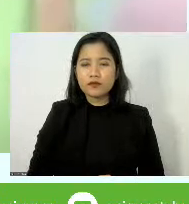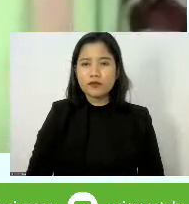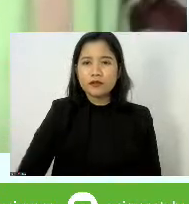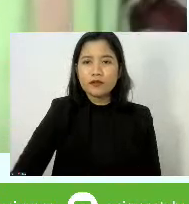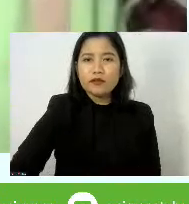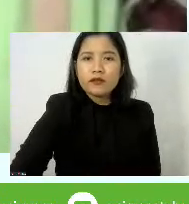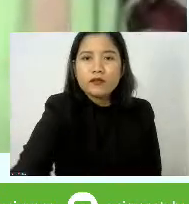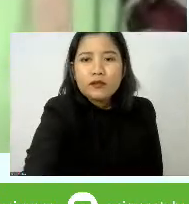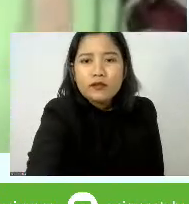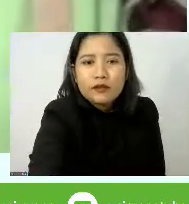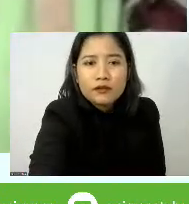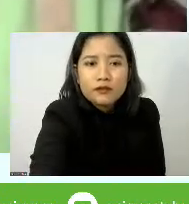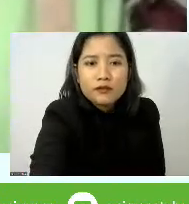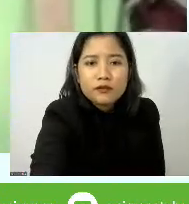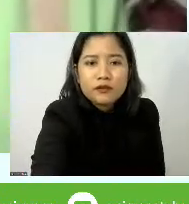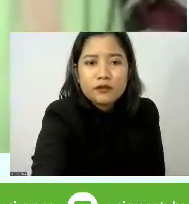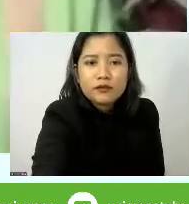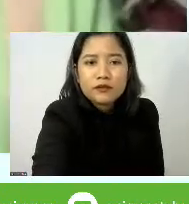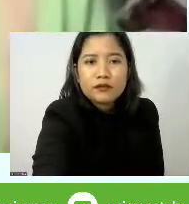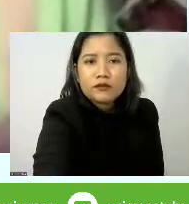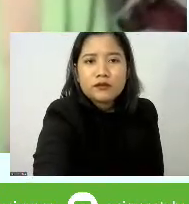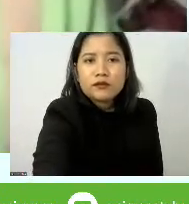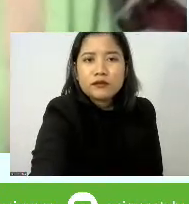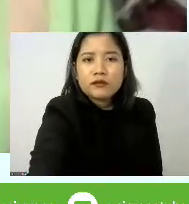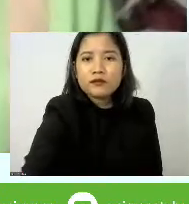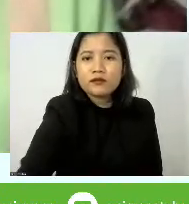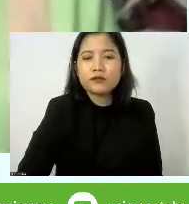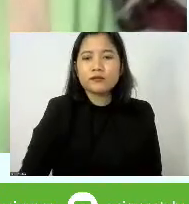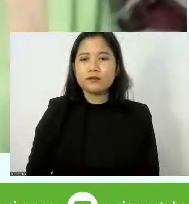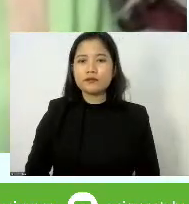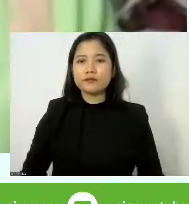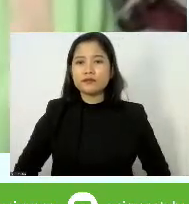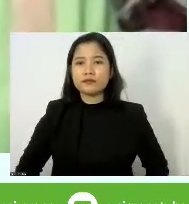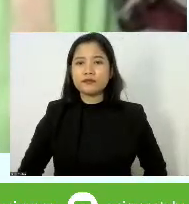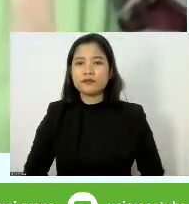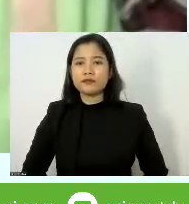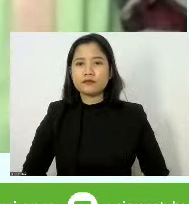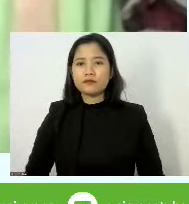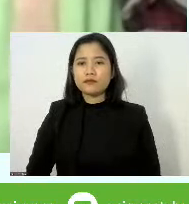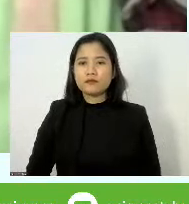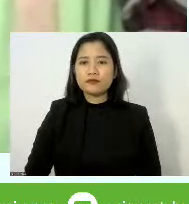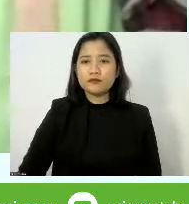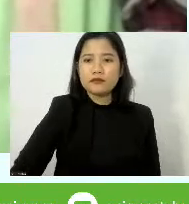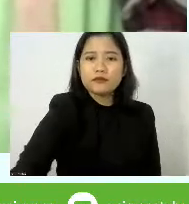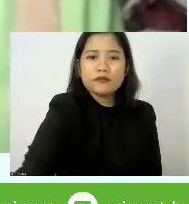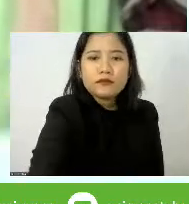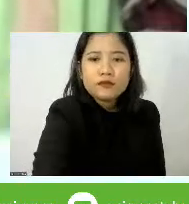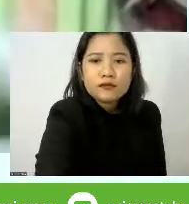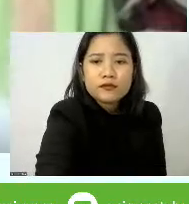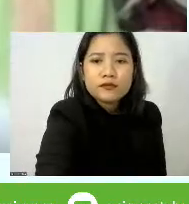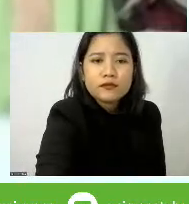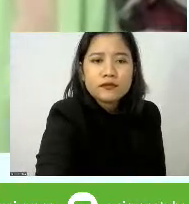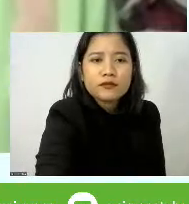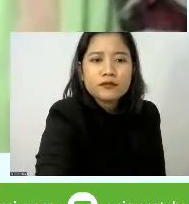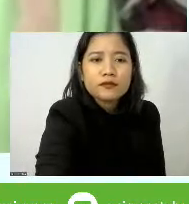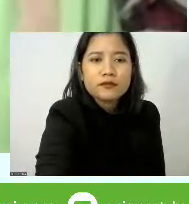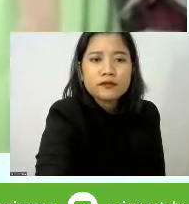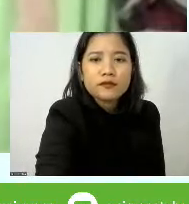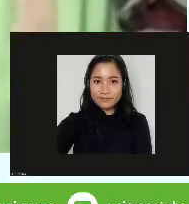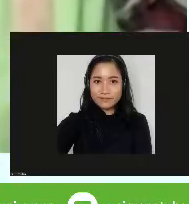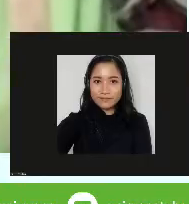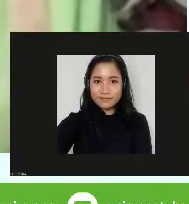harapan saya eh sebisa mungkin paralang Apa